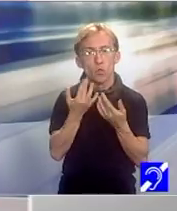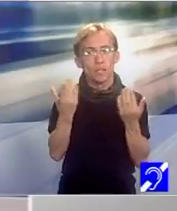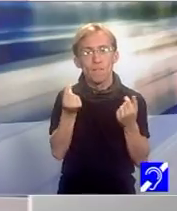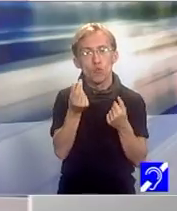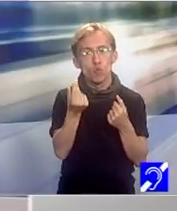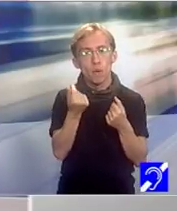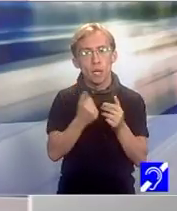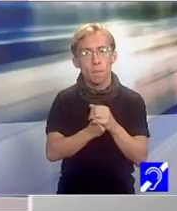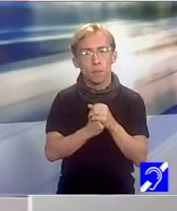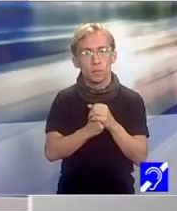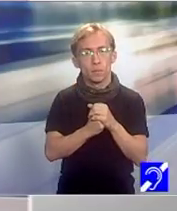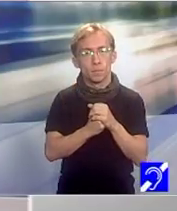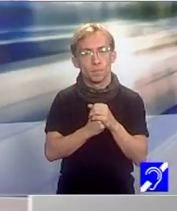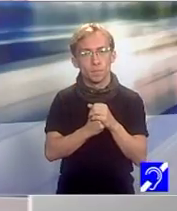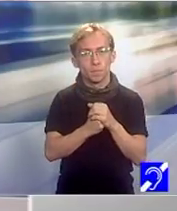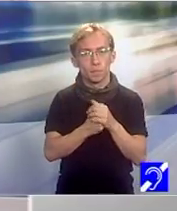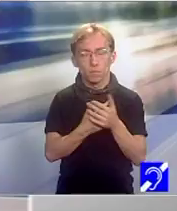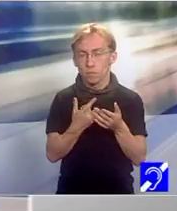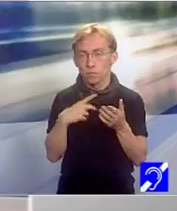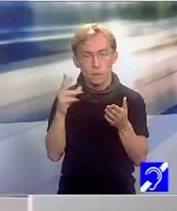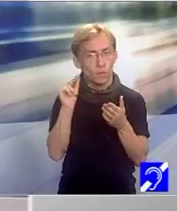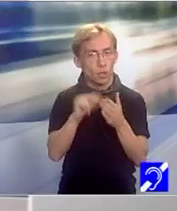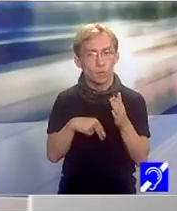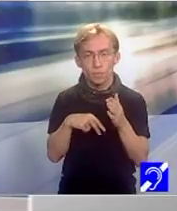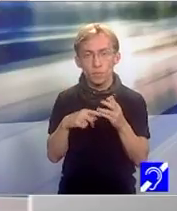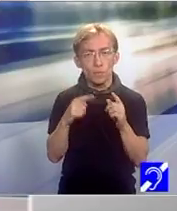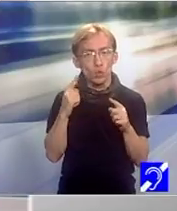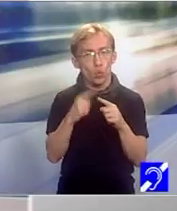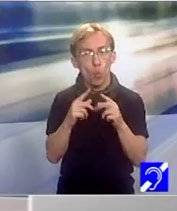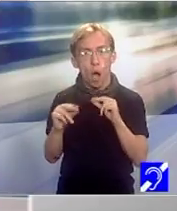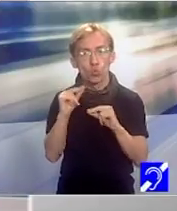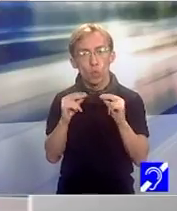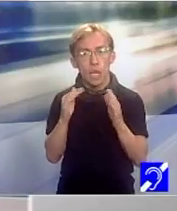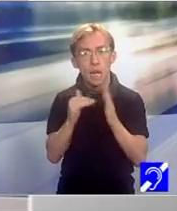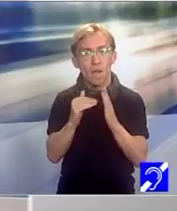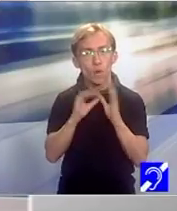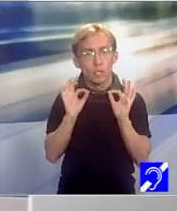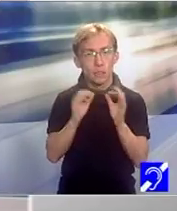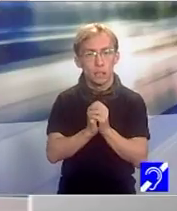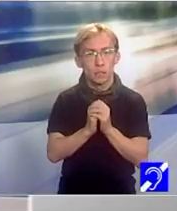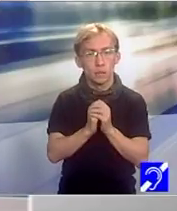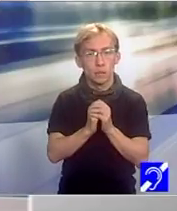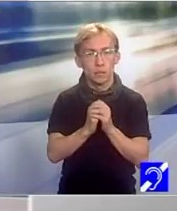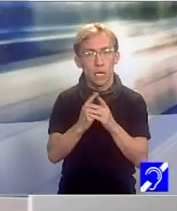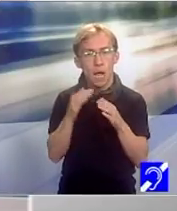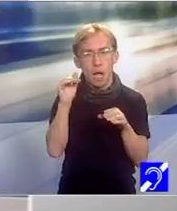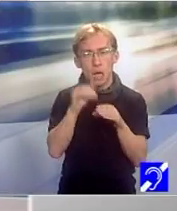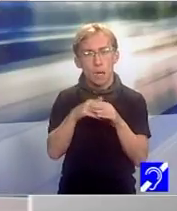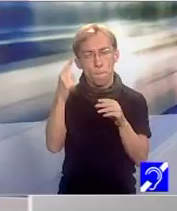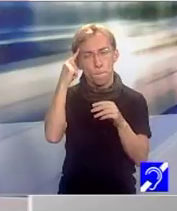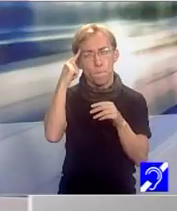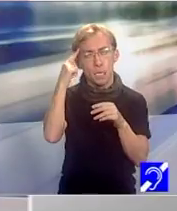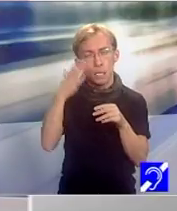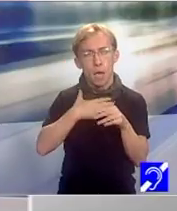în mod aberant la televiziune, care a spus: sunt de acord cu autorizația de nevoi speciale, dați-mi-o. În momentul ăla, în mintea mea, a avut